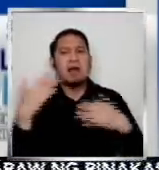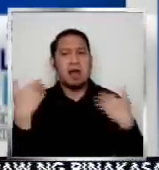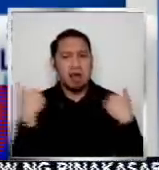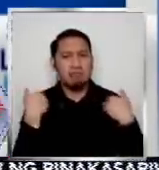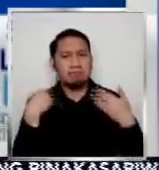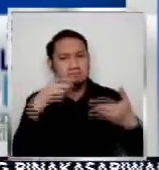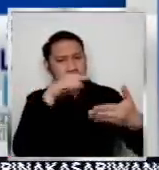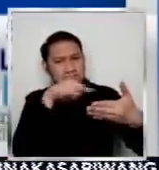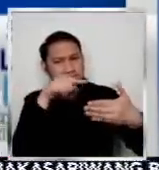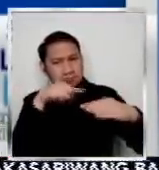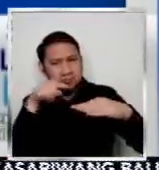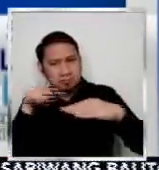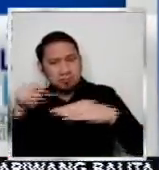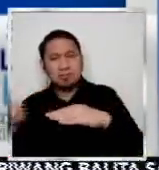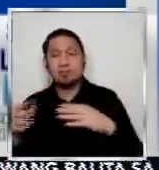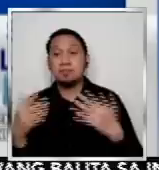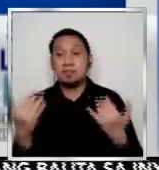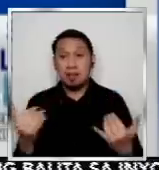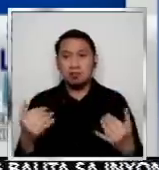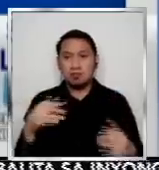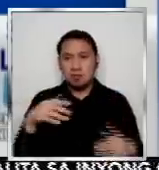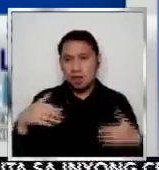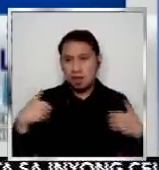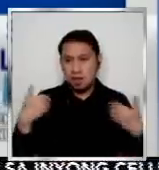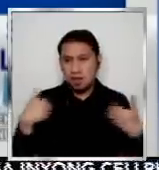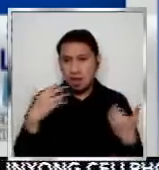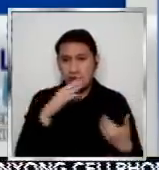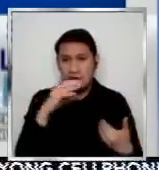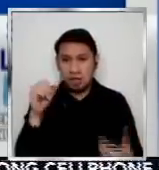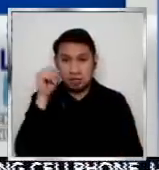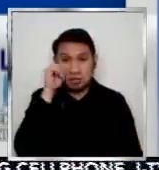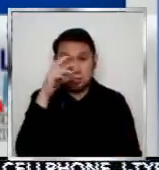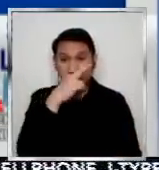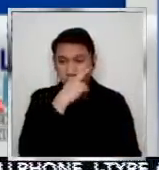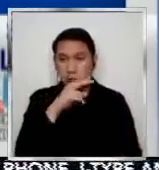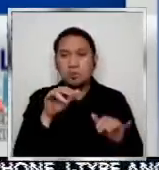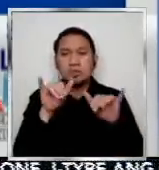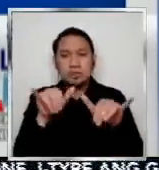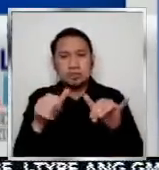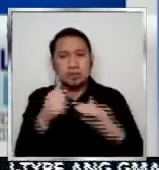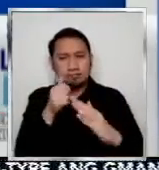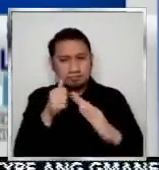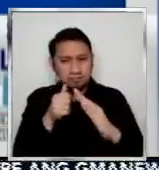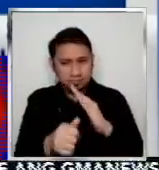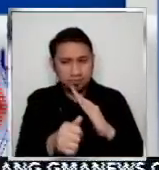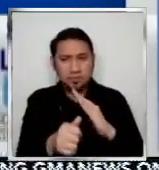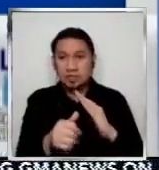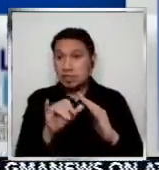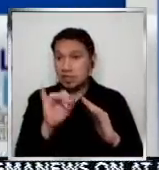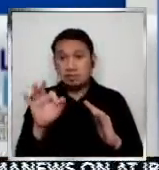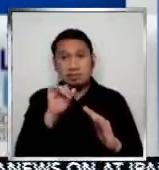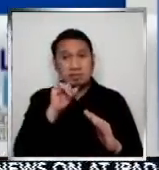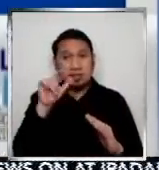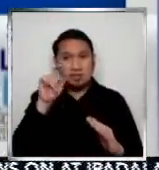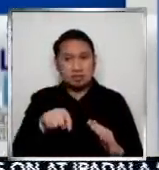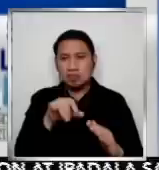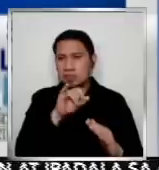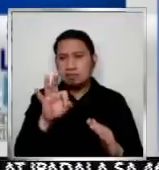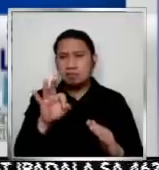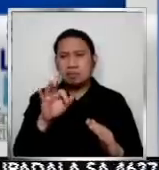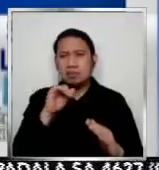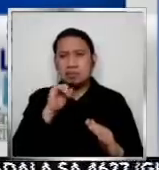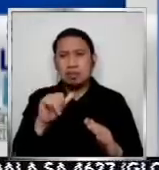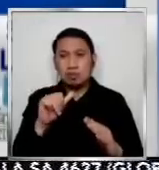yung mga seniors, manatili pa rin po sa mga tahanan kung hindi po absolutely necessary o kundi naman para sa trabaho po. No? Bawal pa